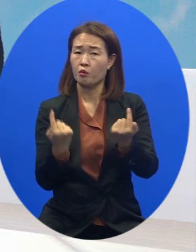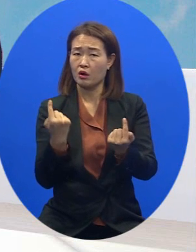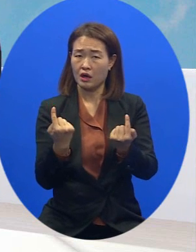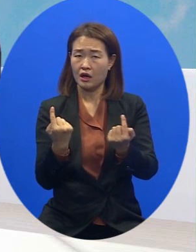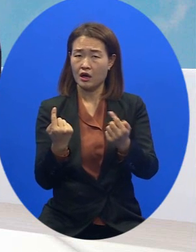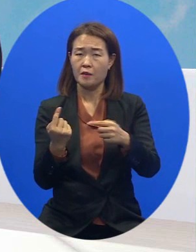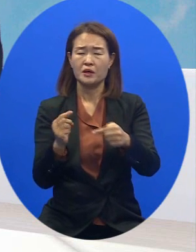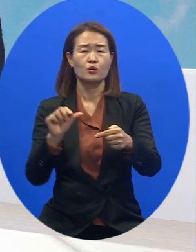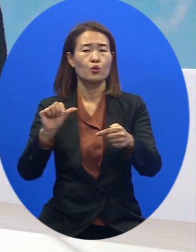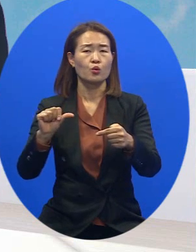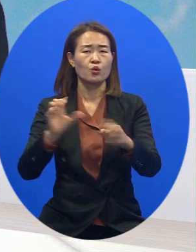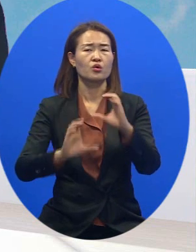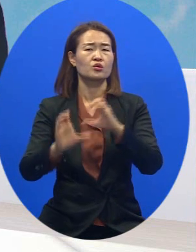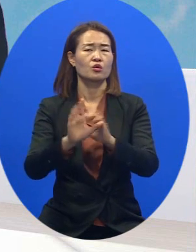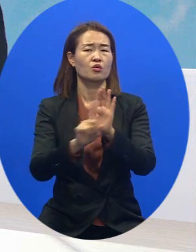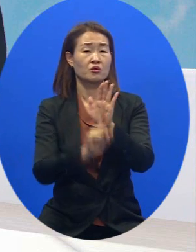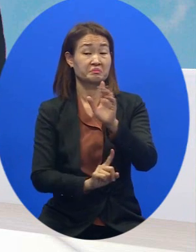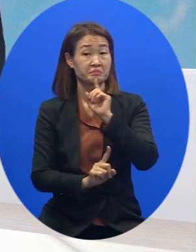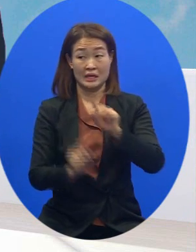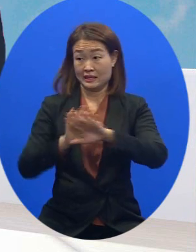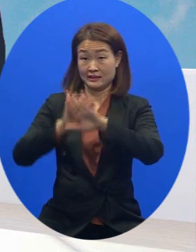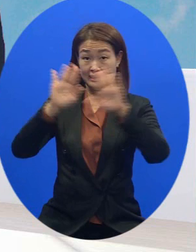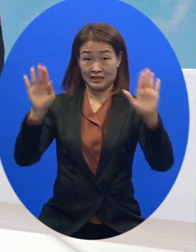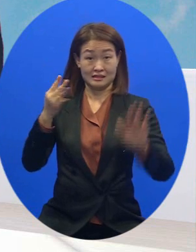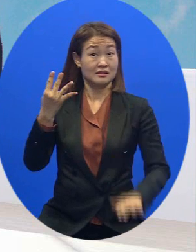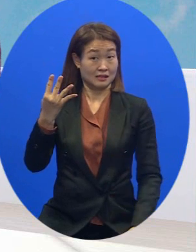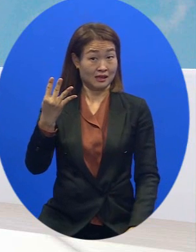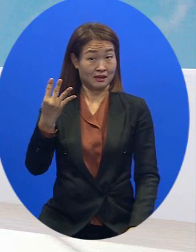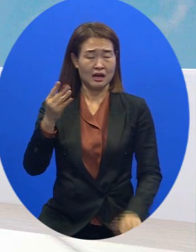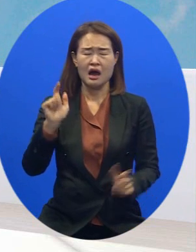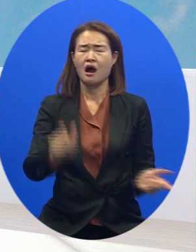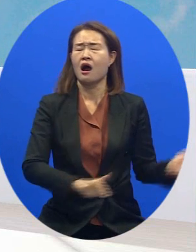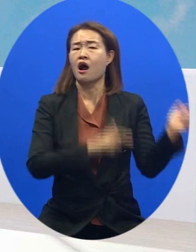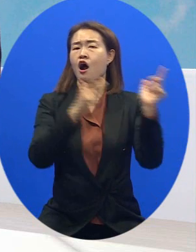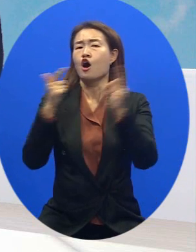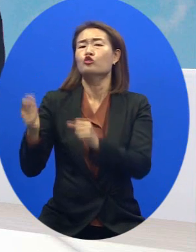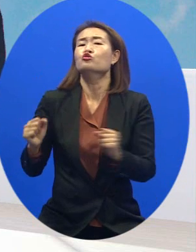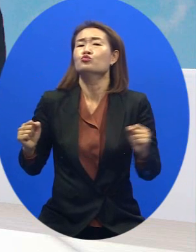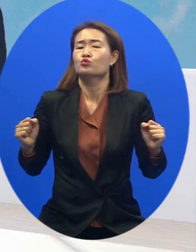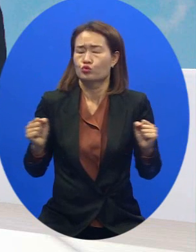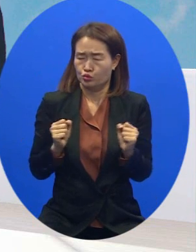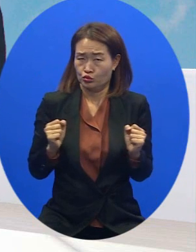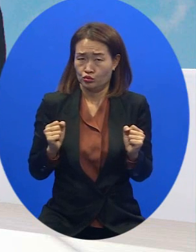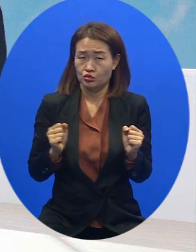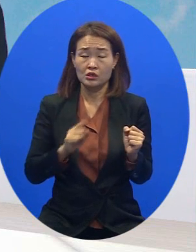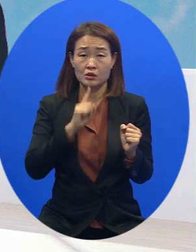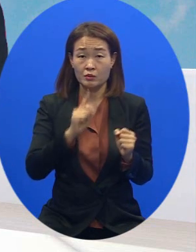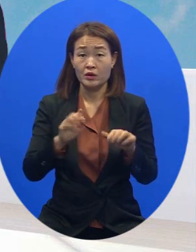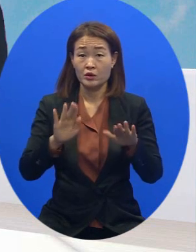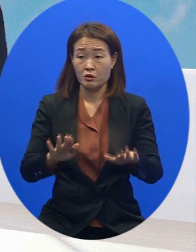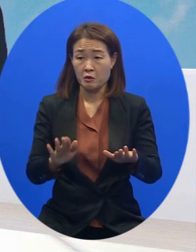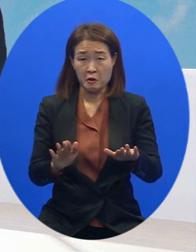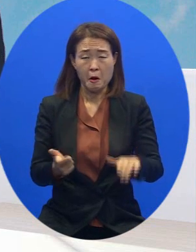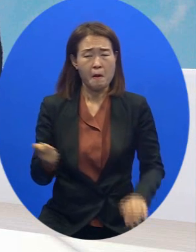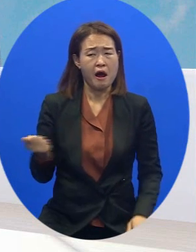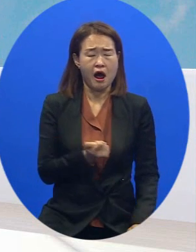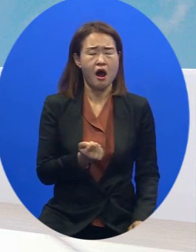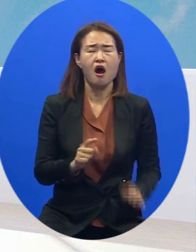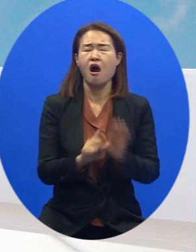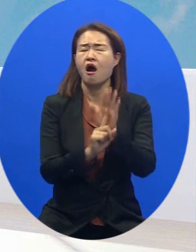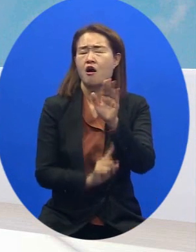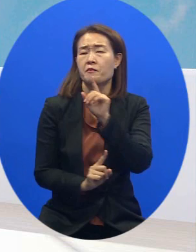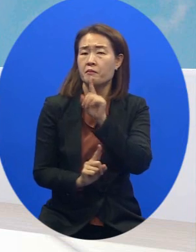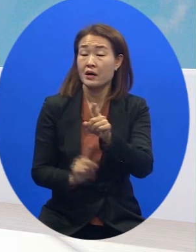5도가량 밑돌았는데요. 낮에도 4도 정도에 머물면서 종일 추위가 가시지 않겠습니다. 이번 때이른 추위는 내일